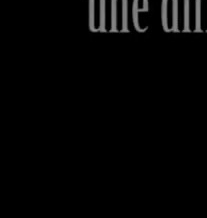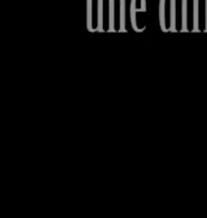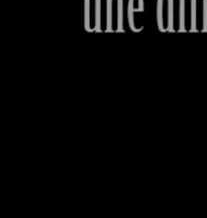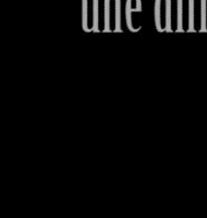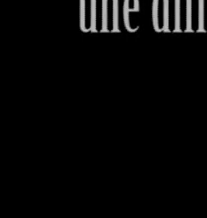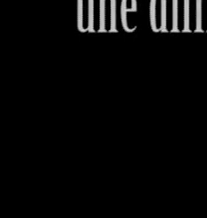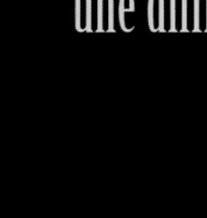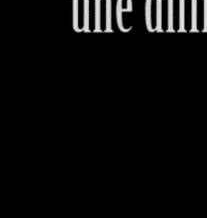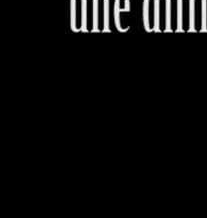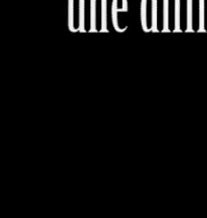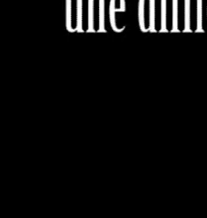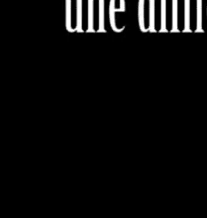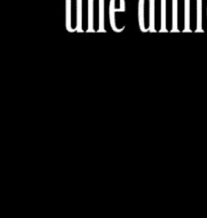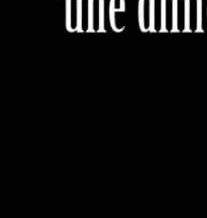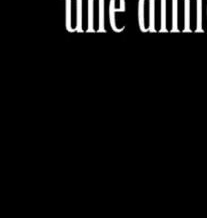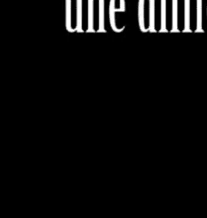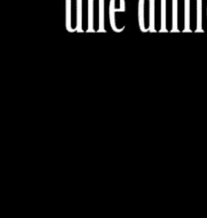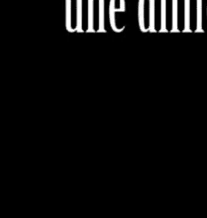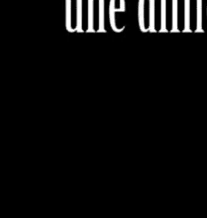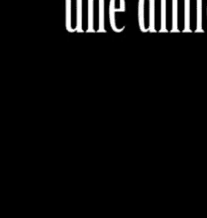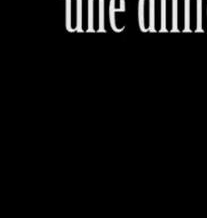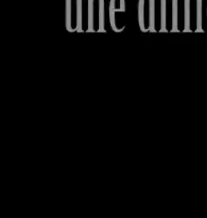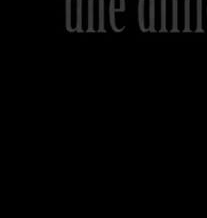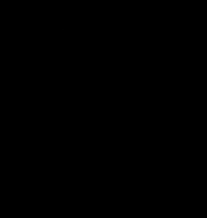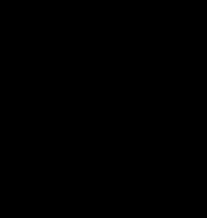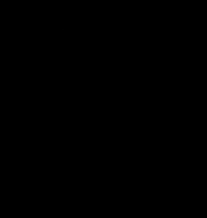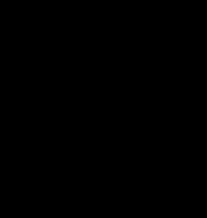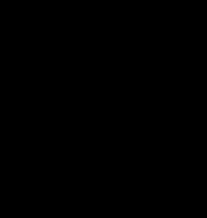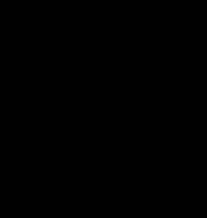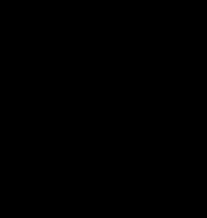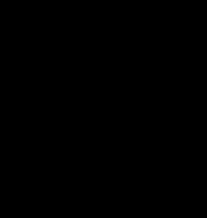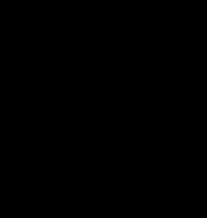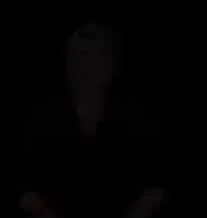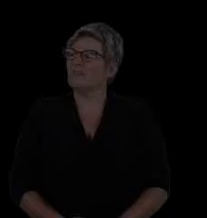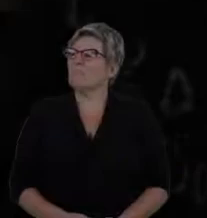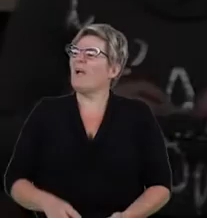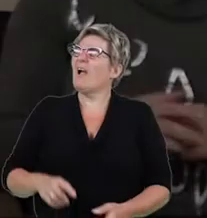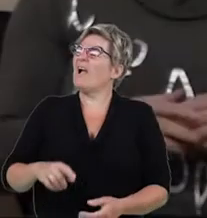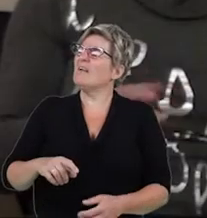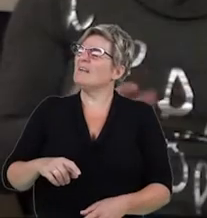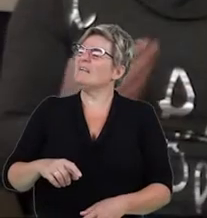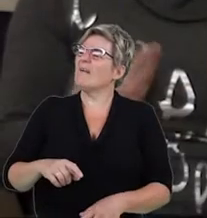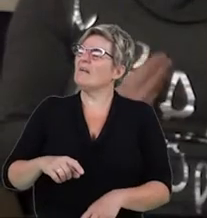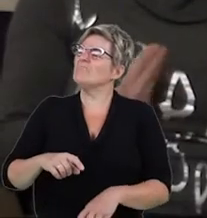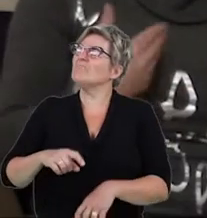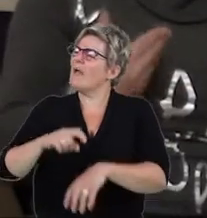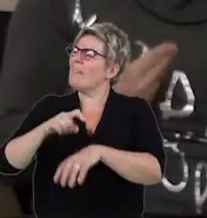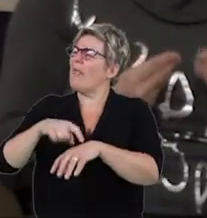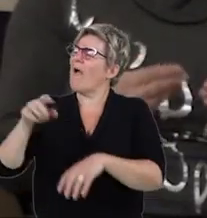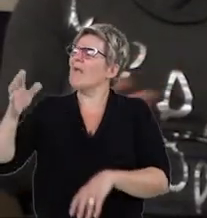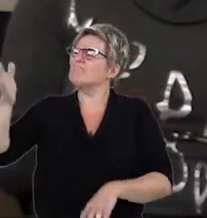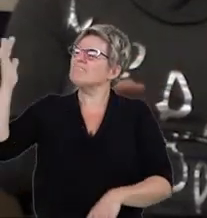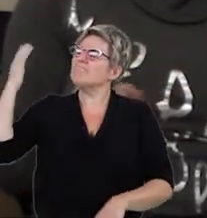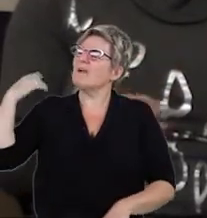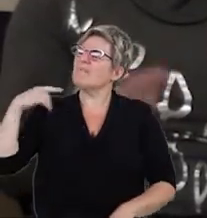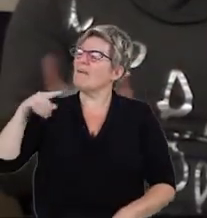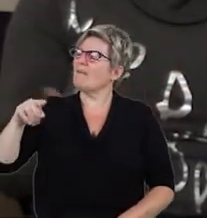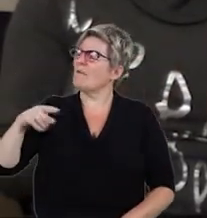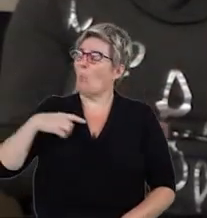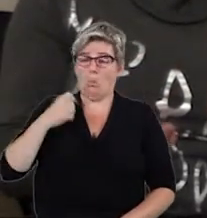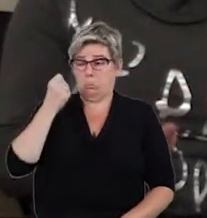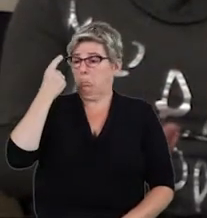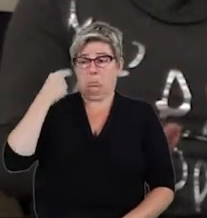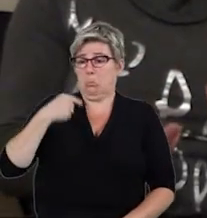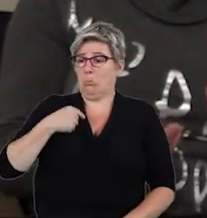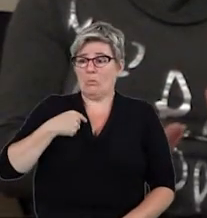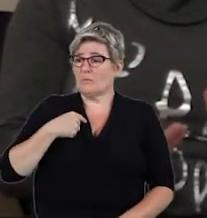La surdité, une difficulté d'apprentissage? Dans ce temps-là, puis moi la première, là, je comprenais